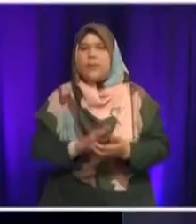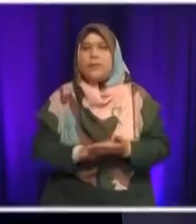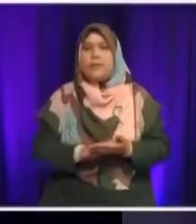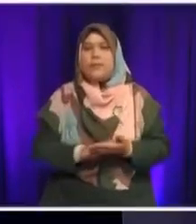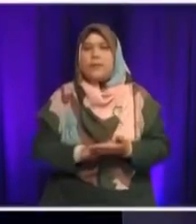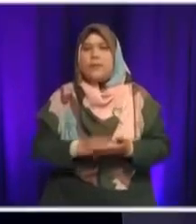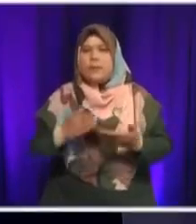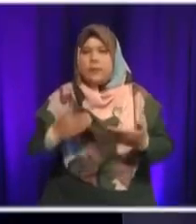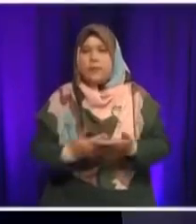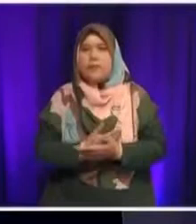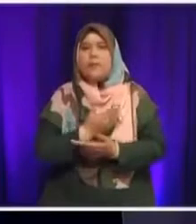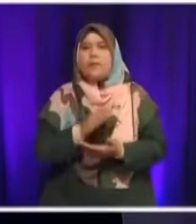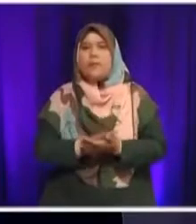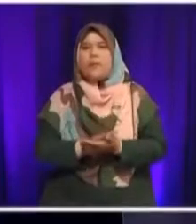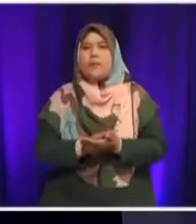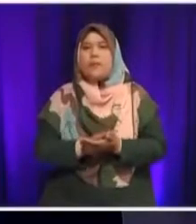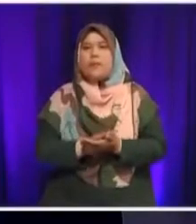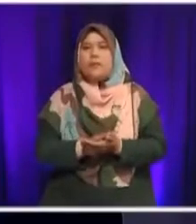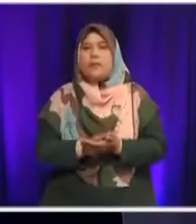barulah gunakan